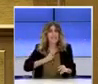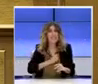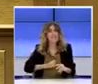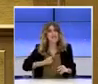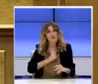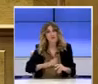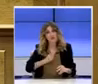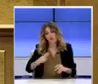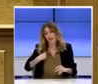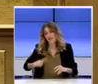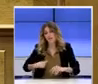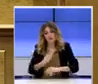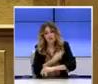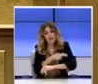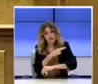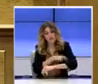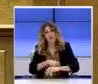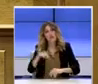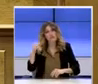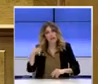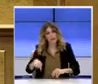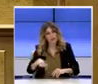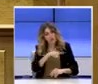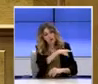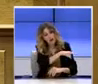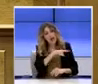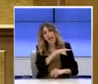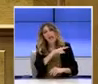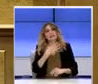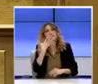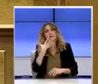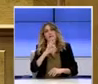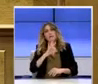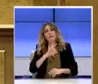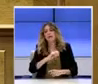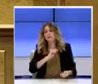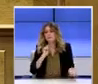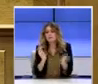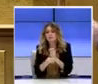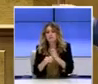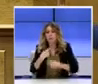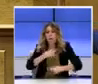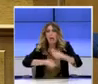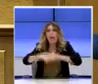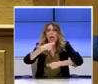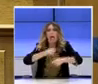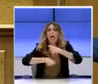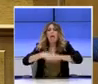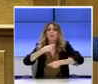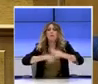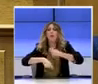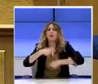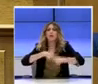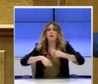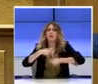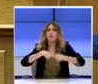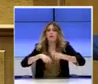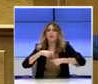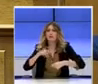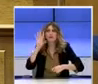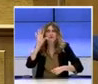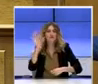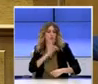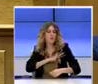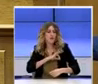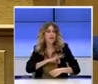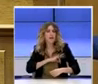εμπορικής διαπραγμάτευσης, καταλήγουμε σε περιπτώσεις όπως αυτή της Γερμανίας. Δεν